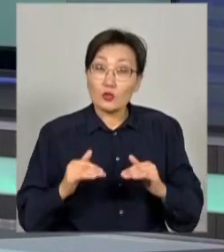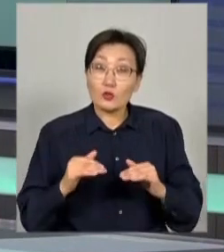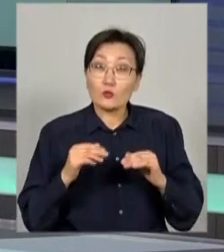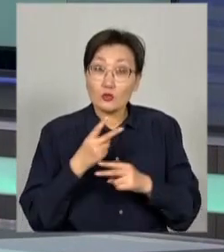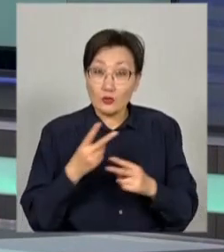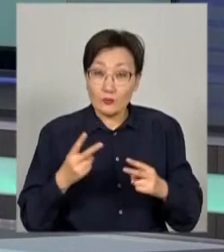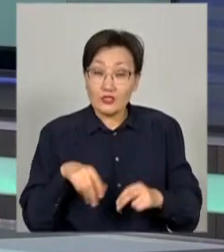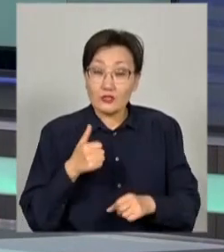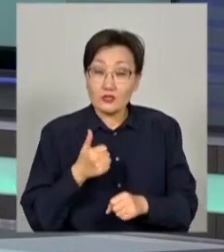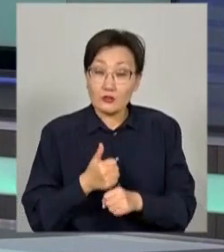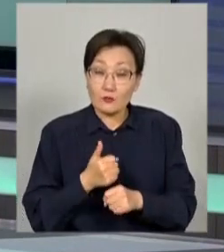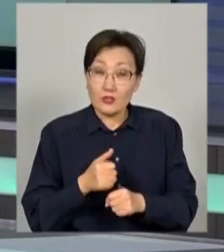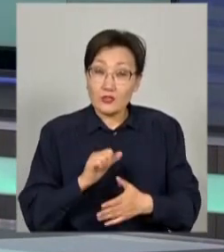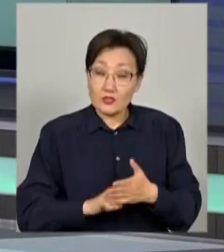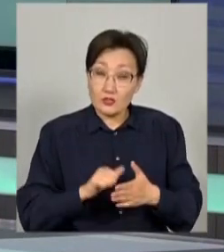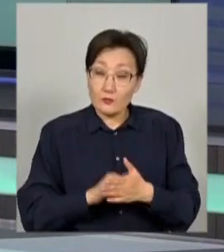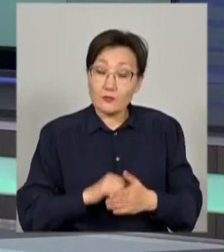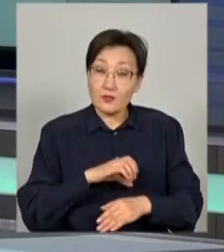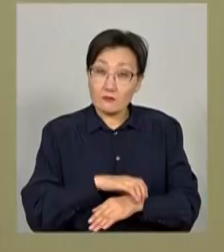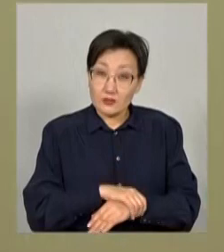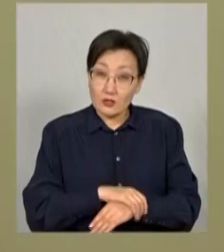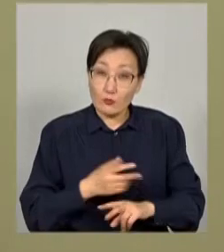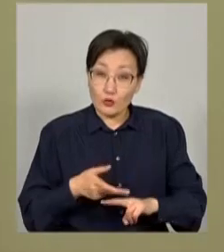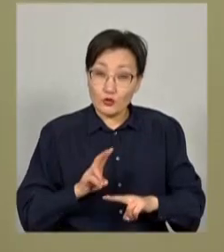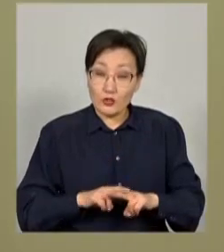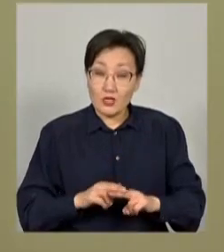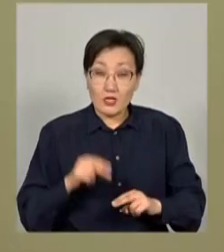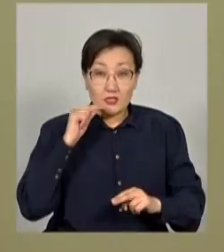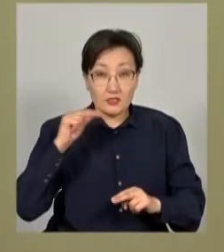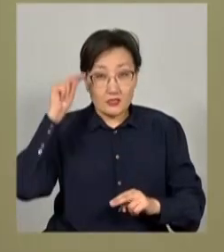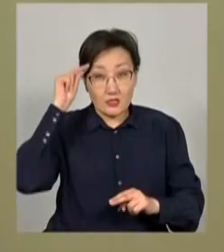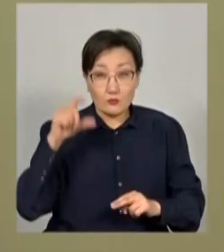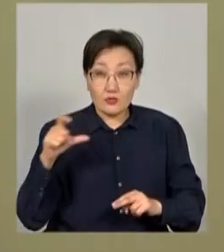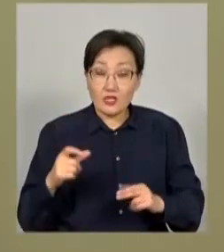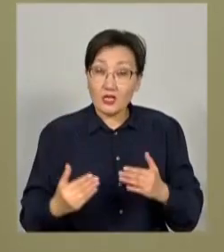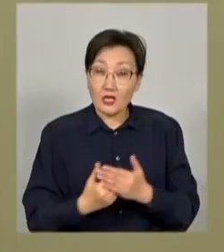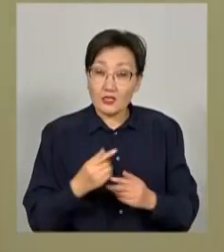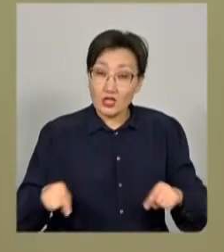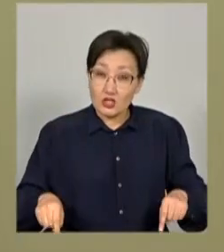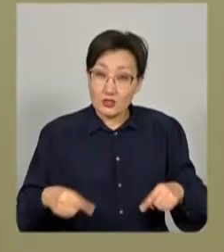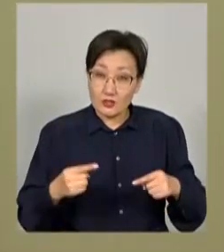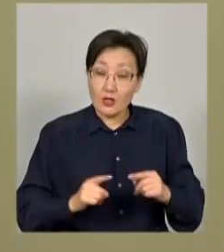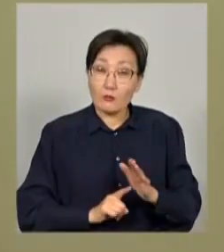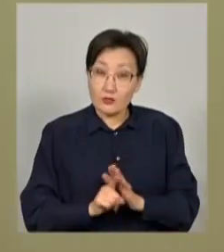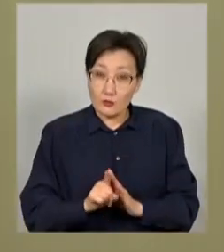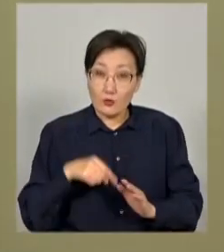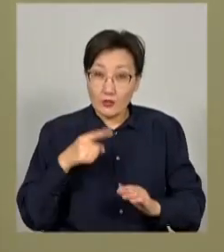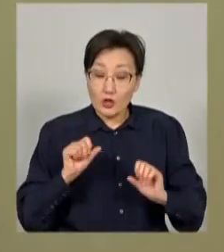Бұған негізгі себеп болып отырған фактор, бұл Қытай экономикасының қайтадан жандана басталуы деп айтуға негіз бар.